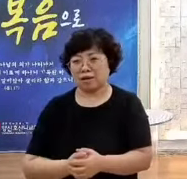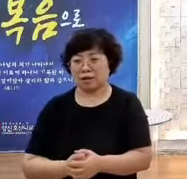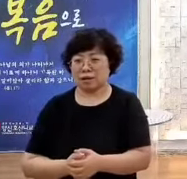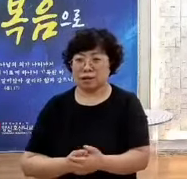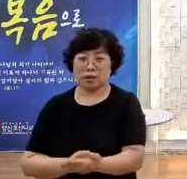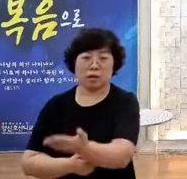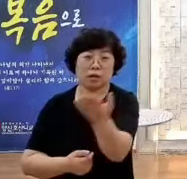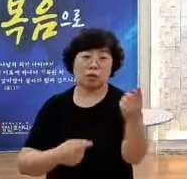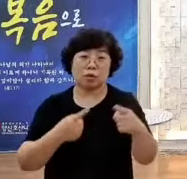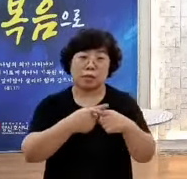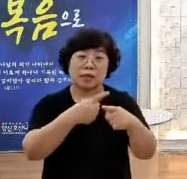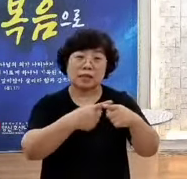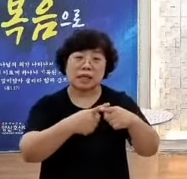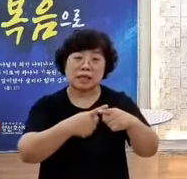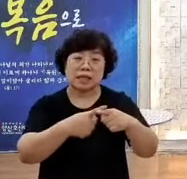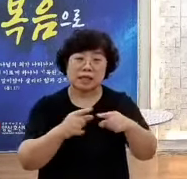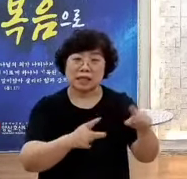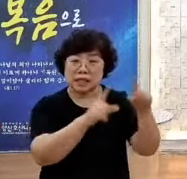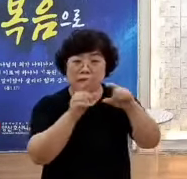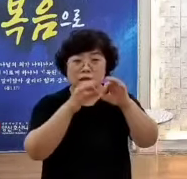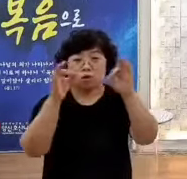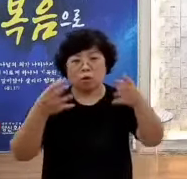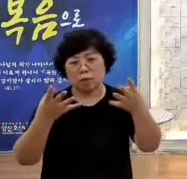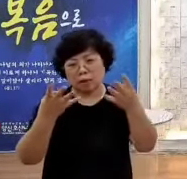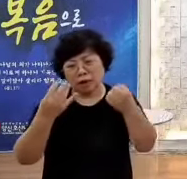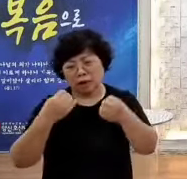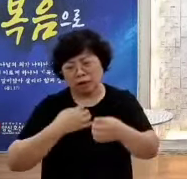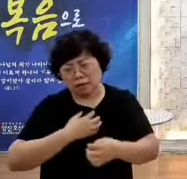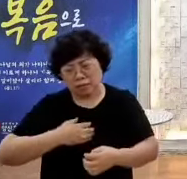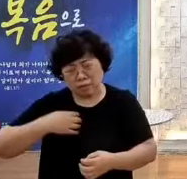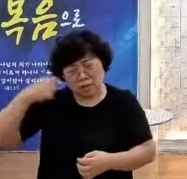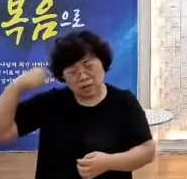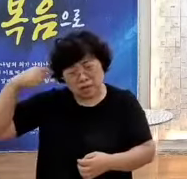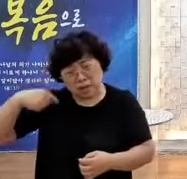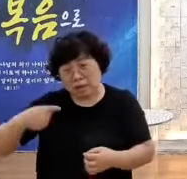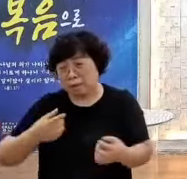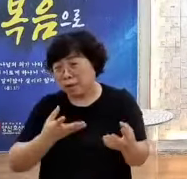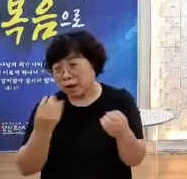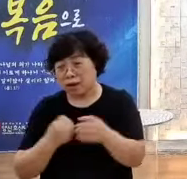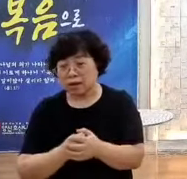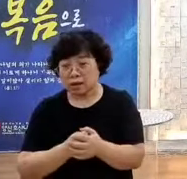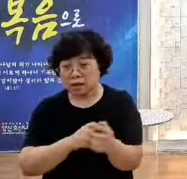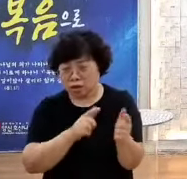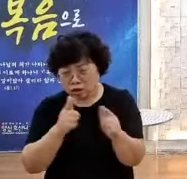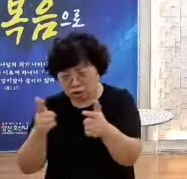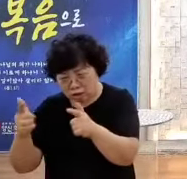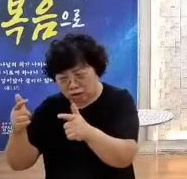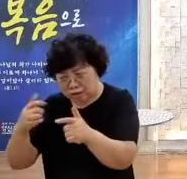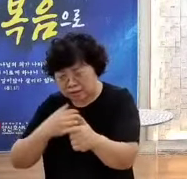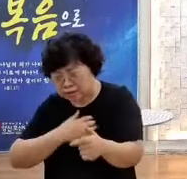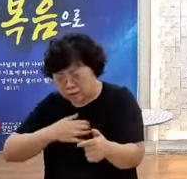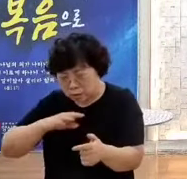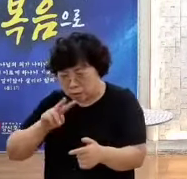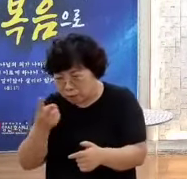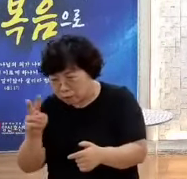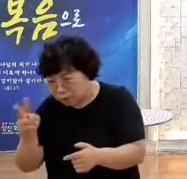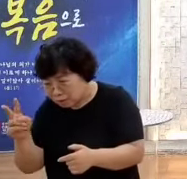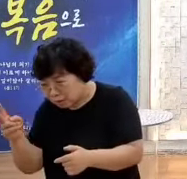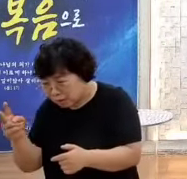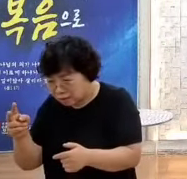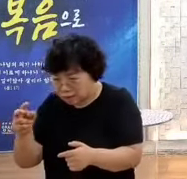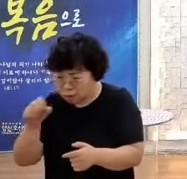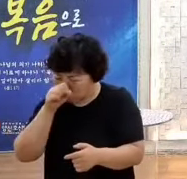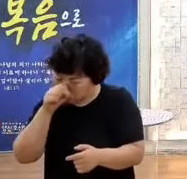살면서 우리는 많은 감정을 느끼고 살고 있습니다. 그죠? 하루에도 수십 번 감정이 바뀌고,